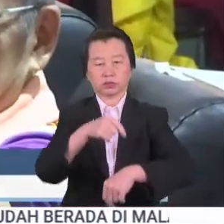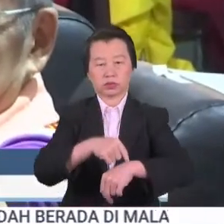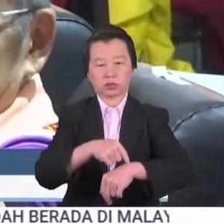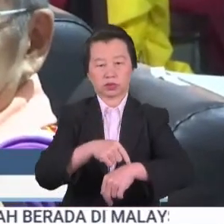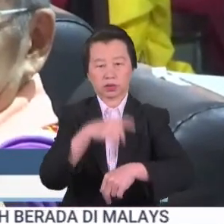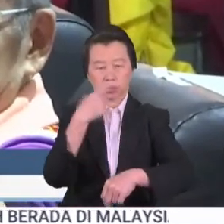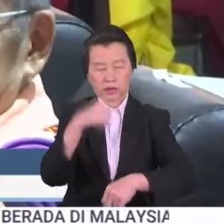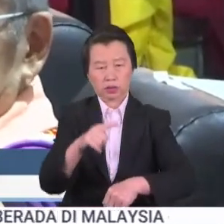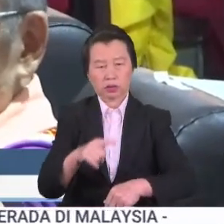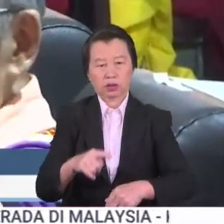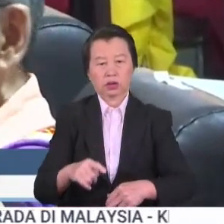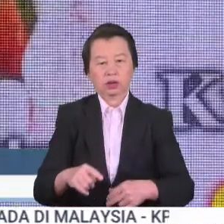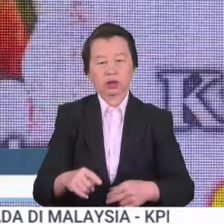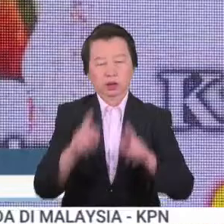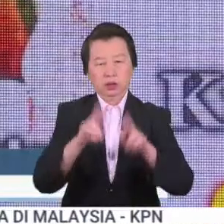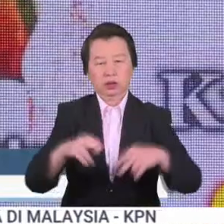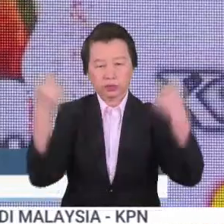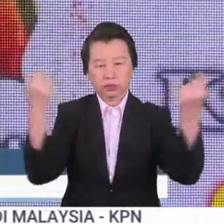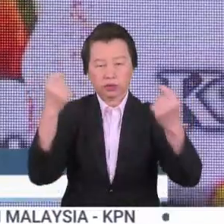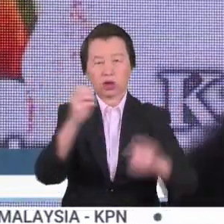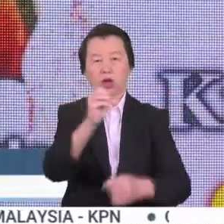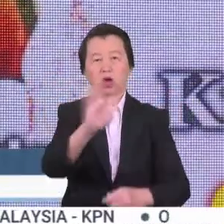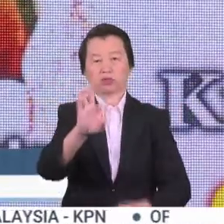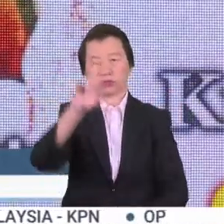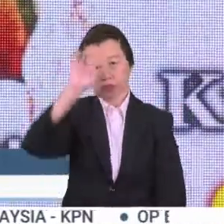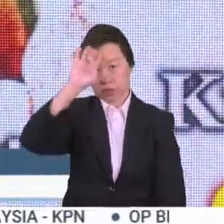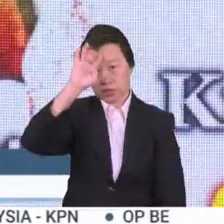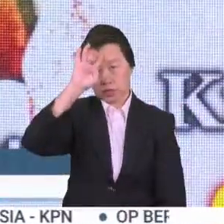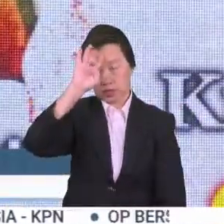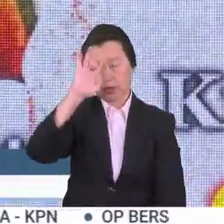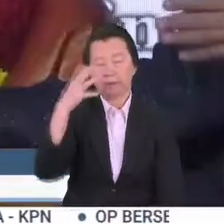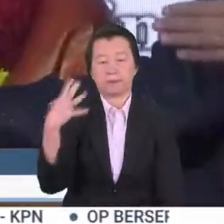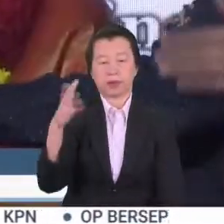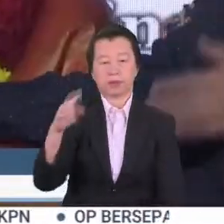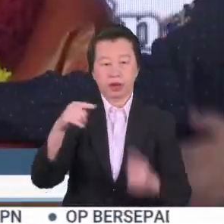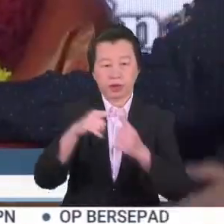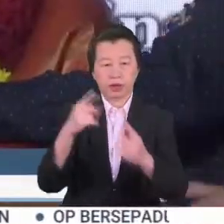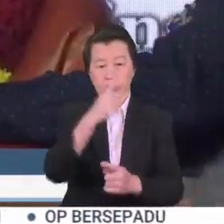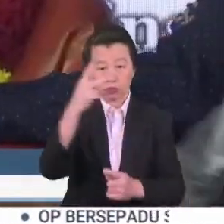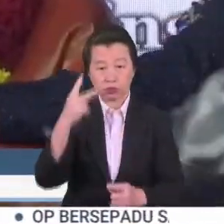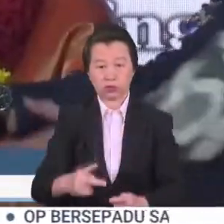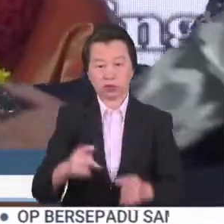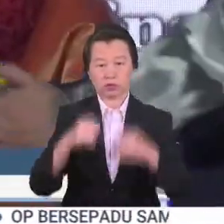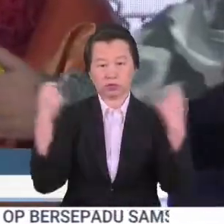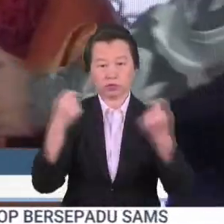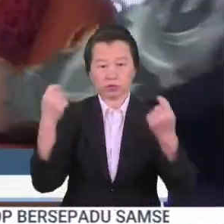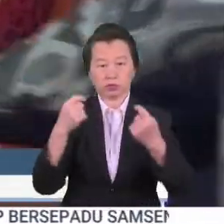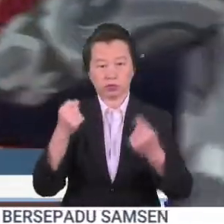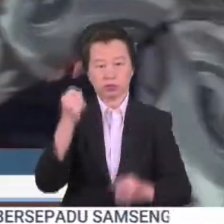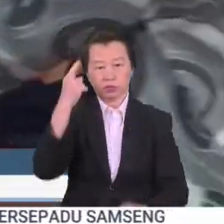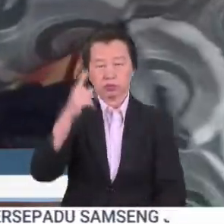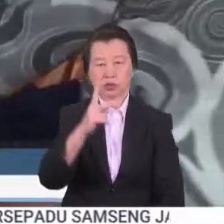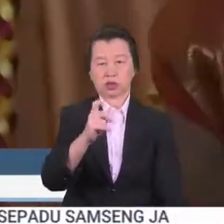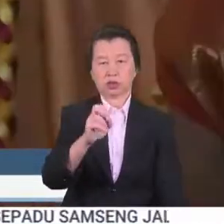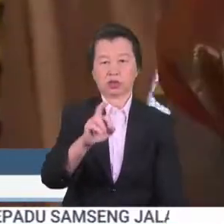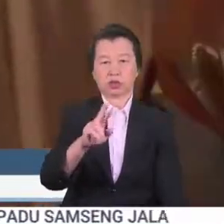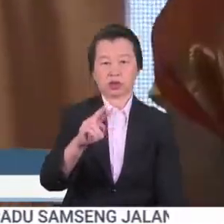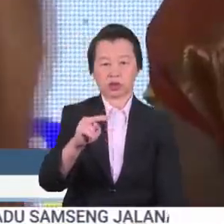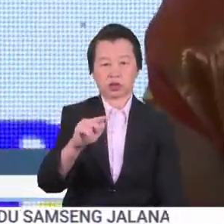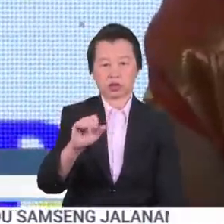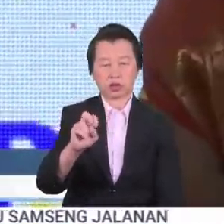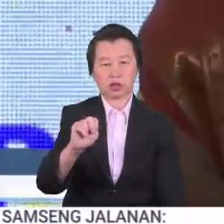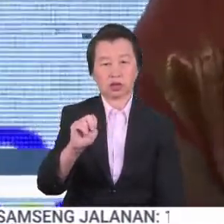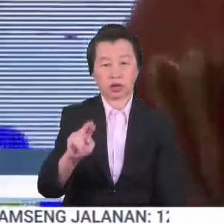Sri jagana rar yatra festival of India ke-14 di Kuching festival anjuran persatuan kesedaran Krishna antarabangsa cawangan